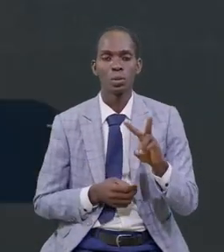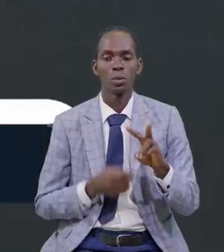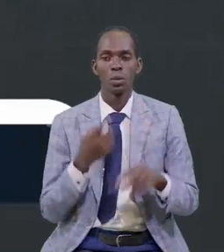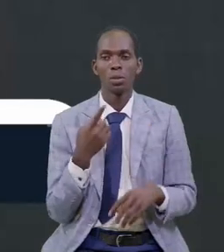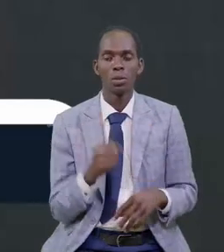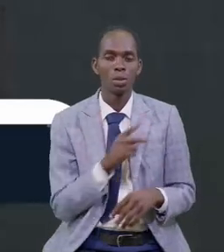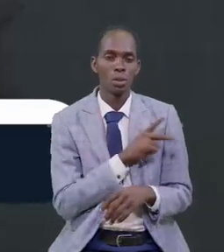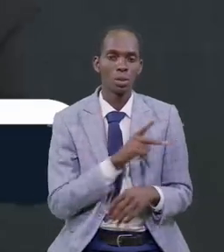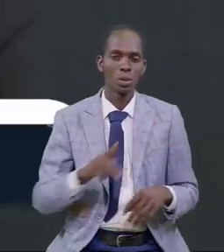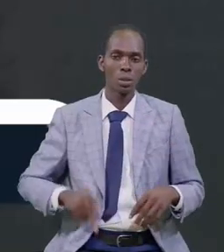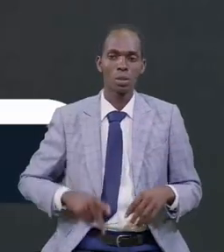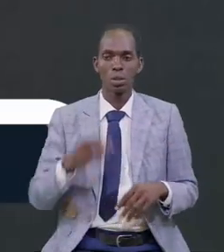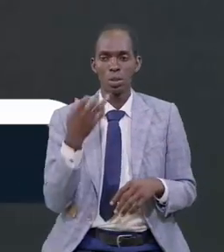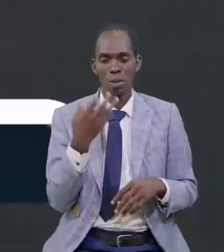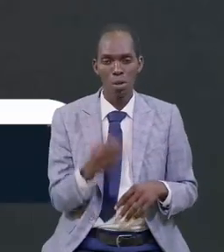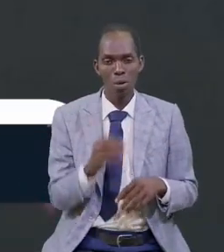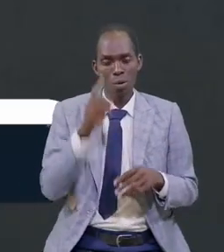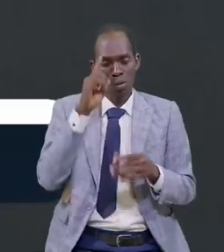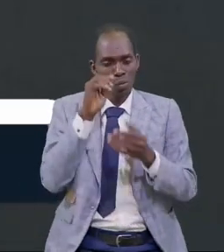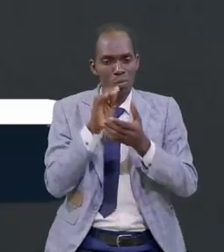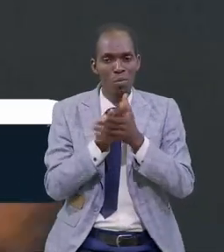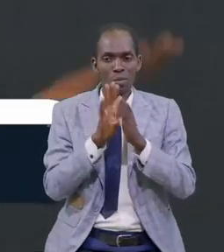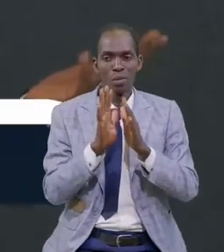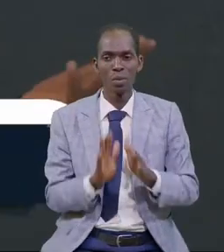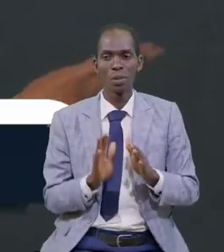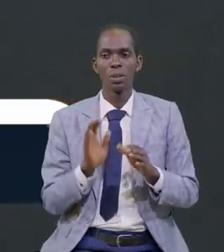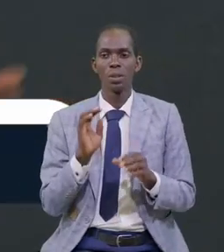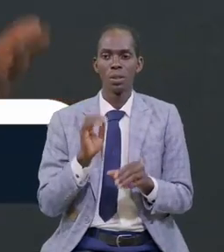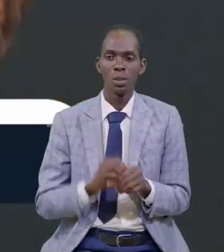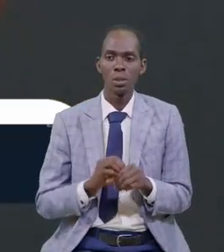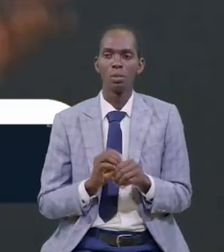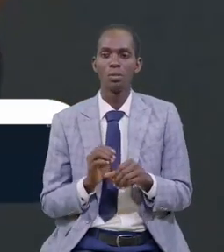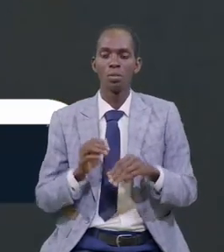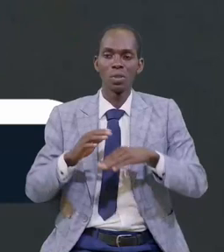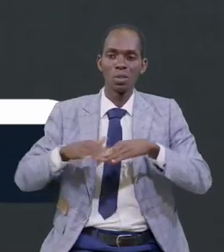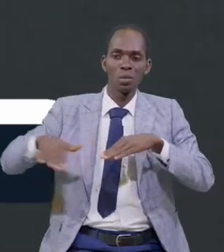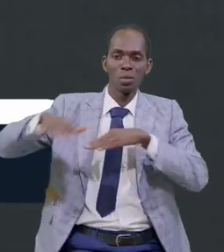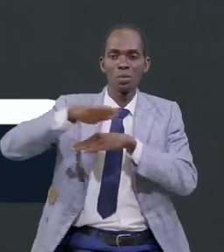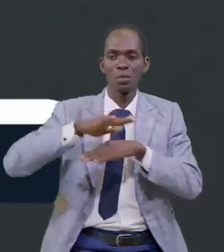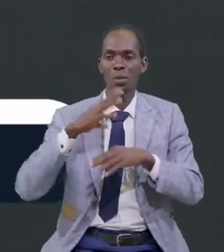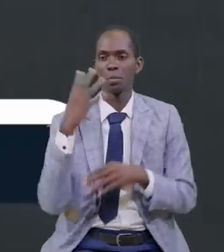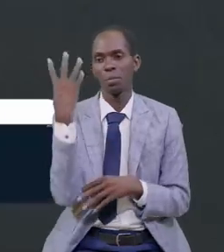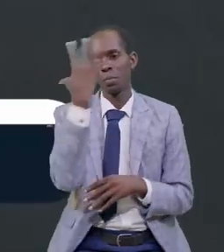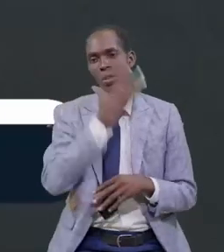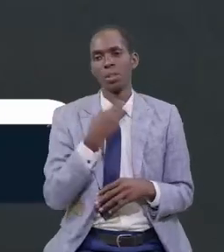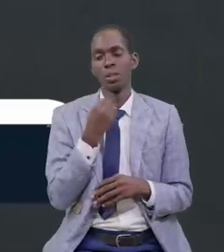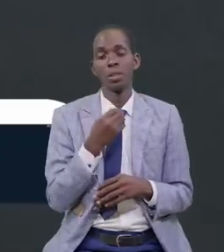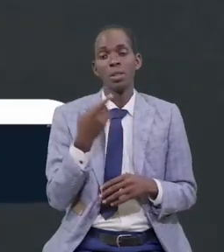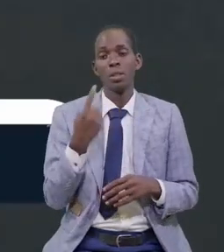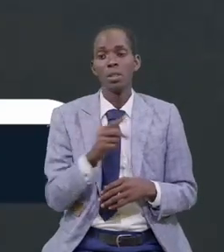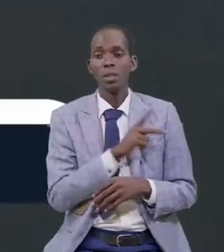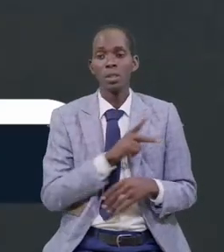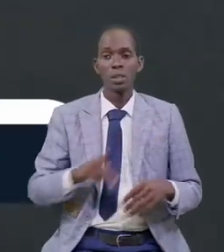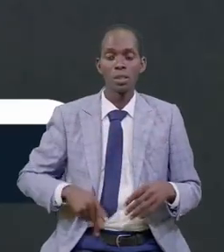ici c'est le roi des seints dans une splendeur transcendante il est le roi des saints